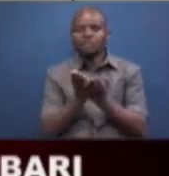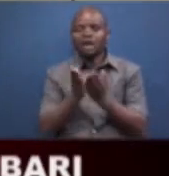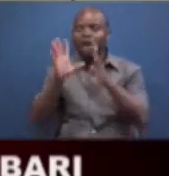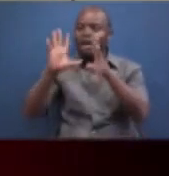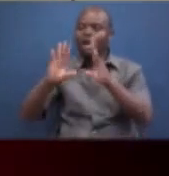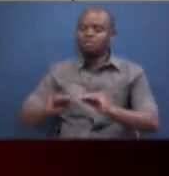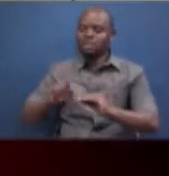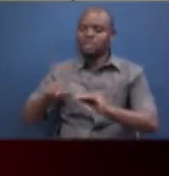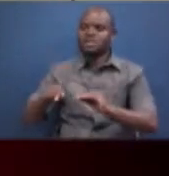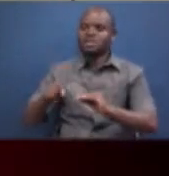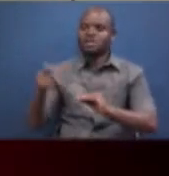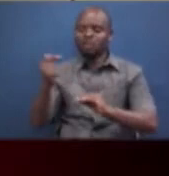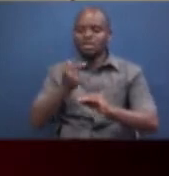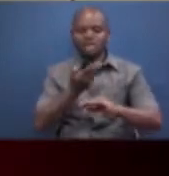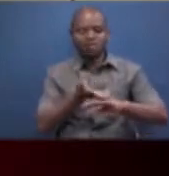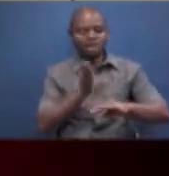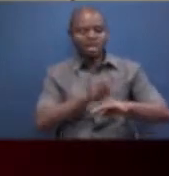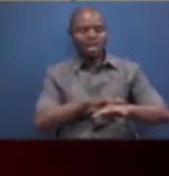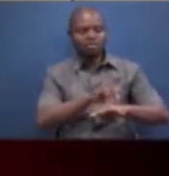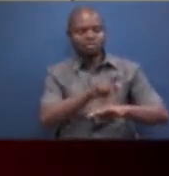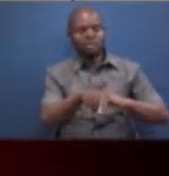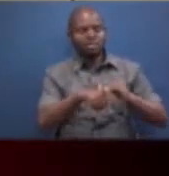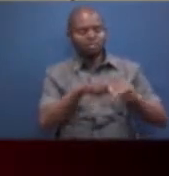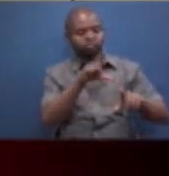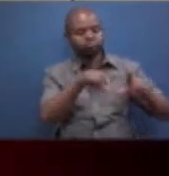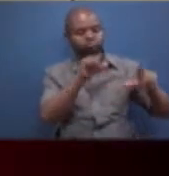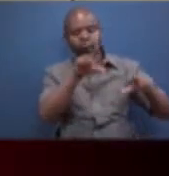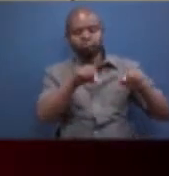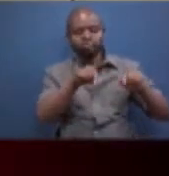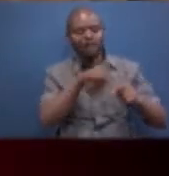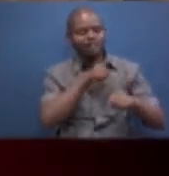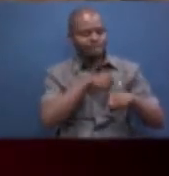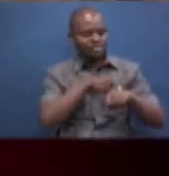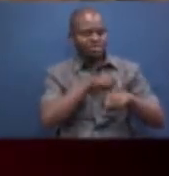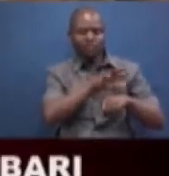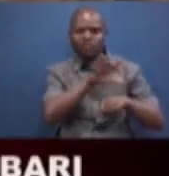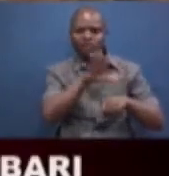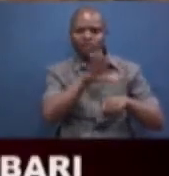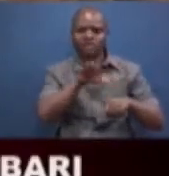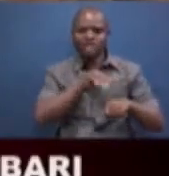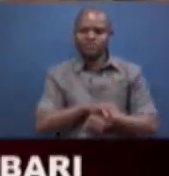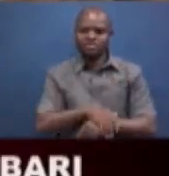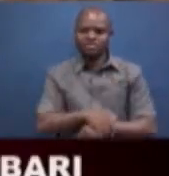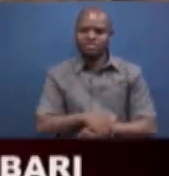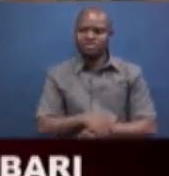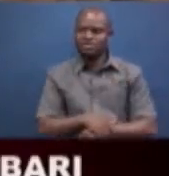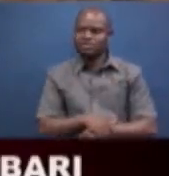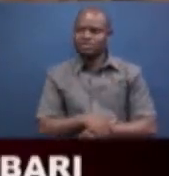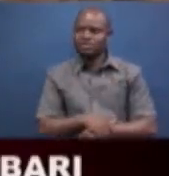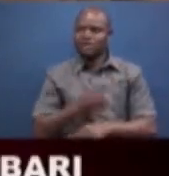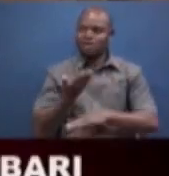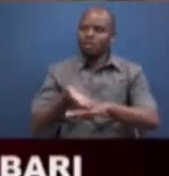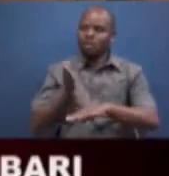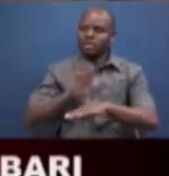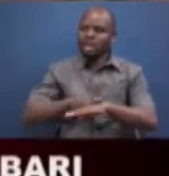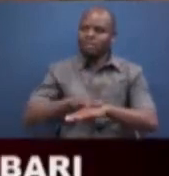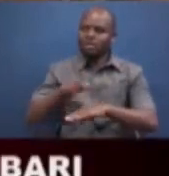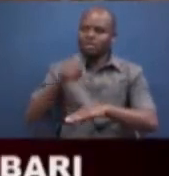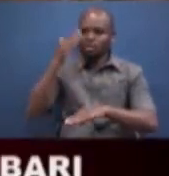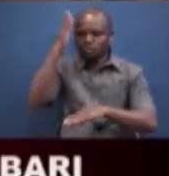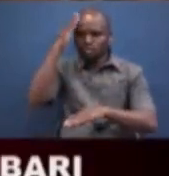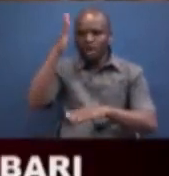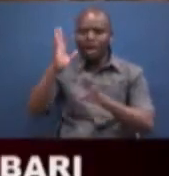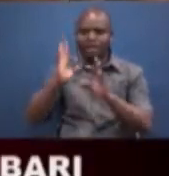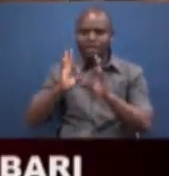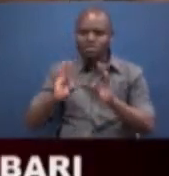ripoti waje wataalamu waichambue vile vipindi vyako vile. Ita wataalamu